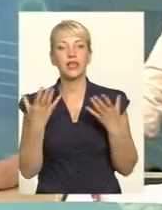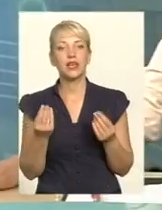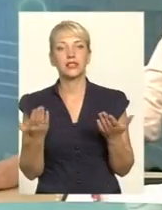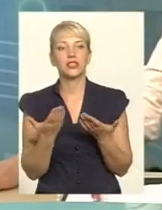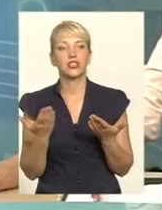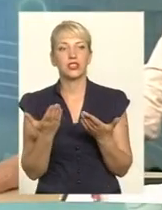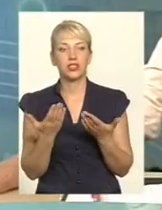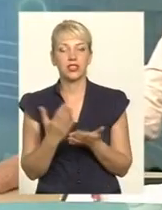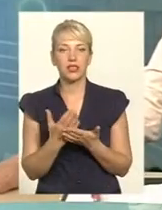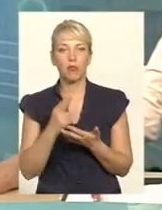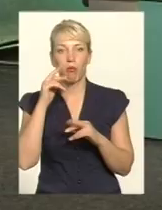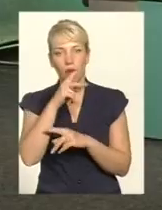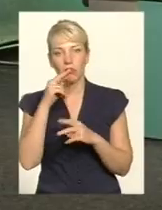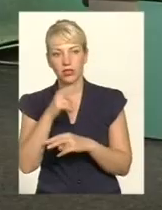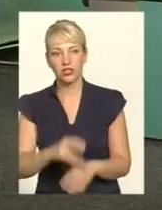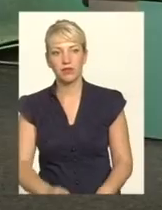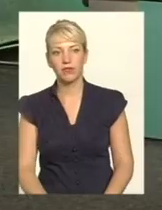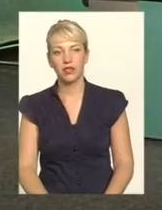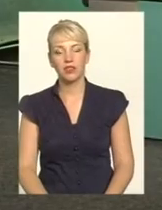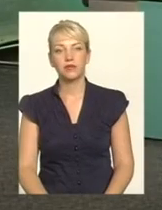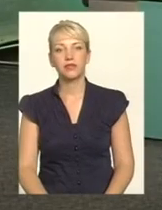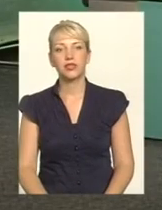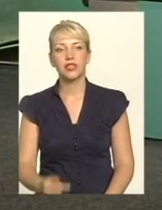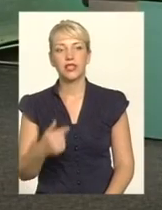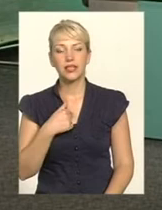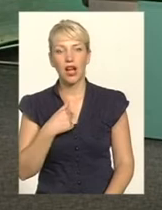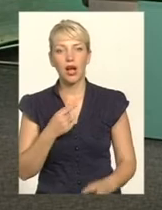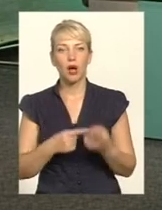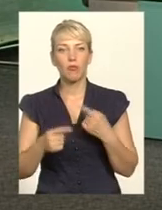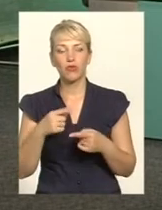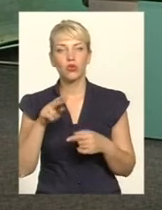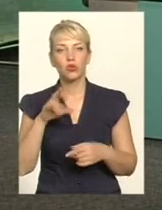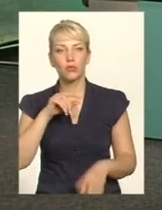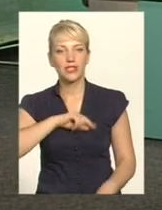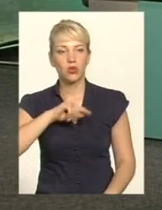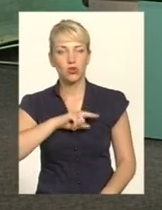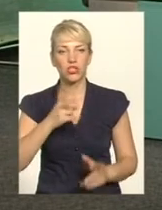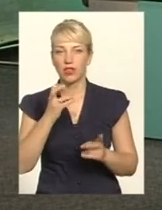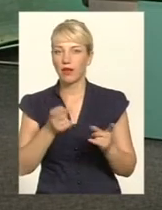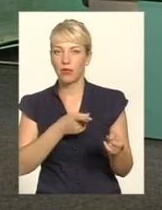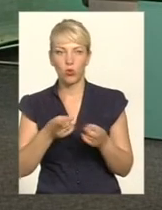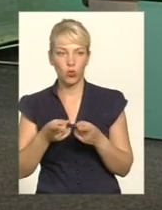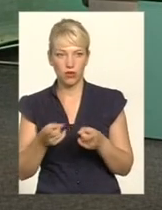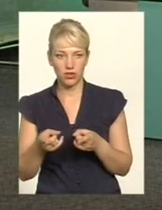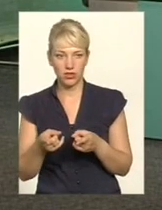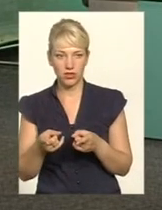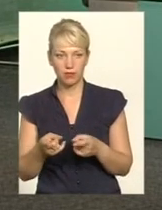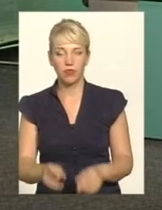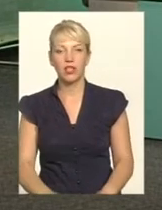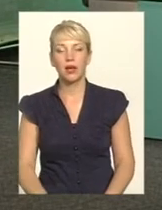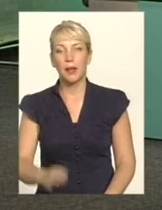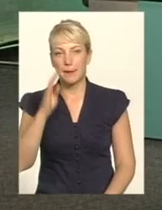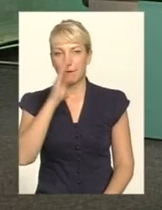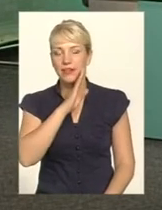Наталі? Ну, я говорила стосовно психологічної непідготовленості. І